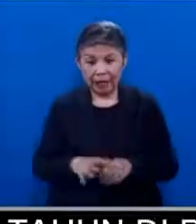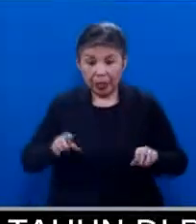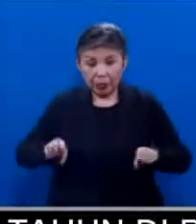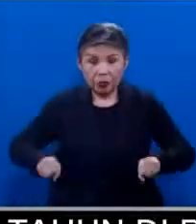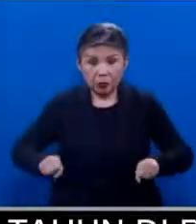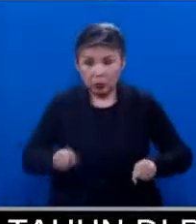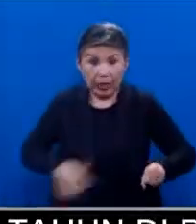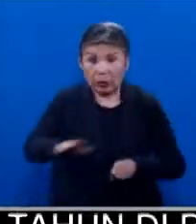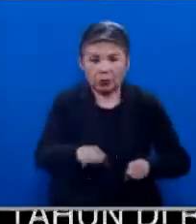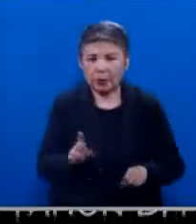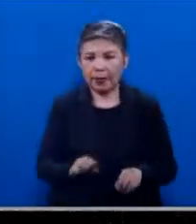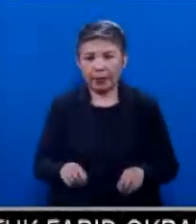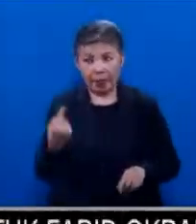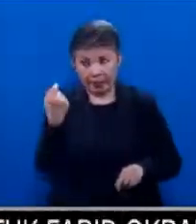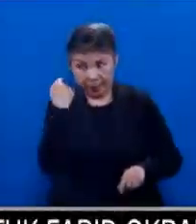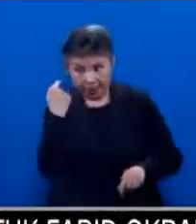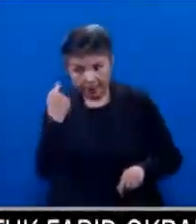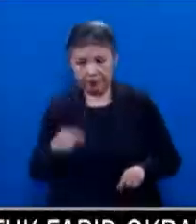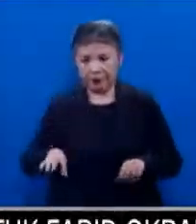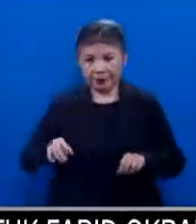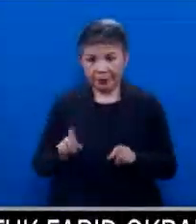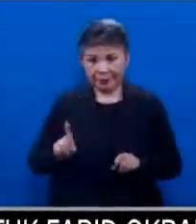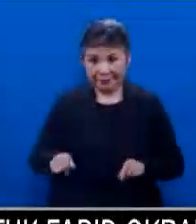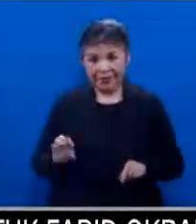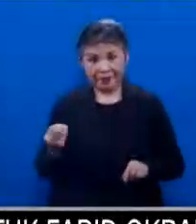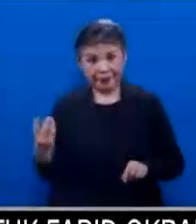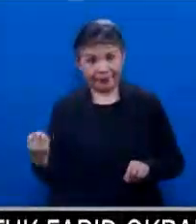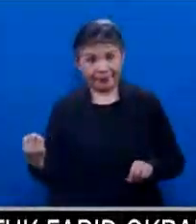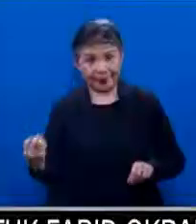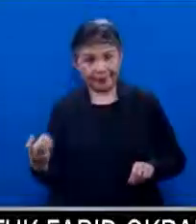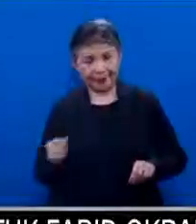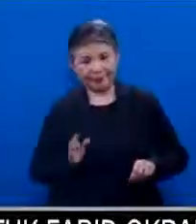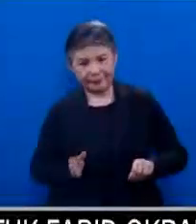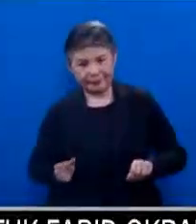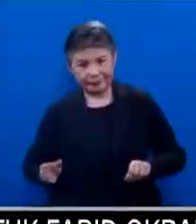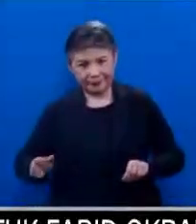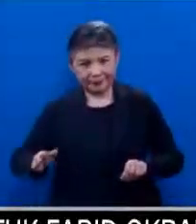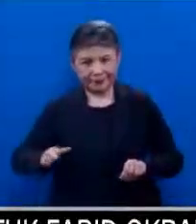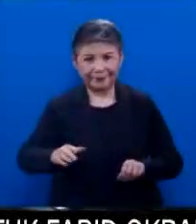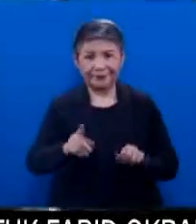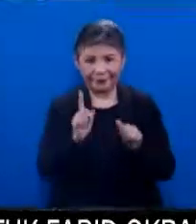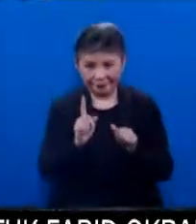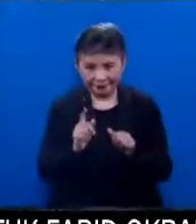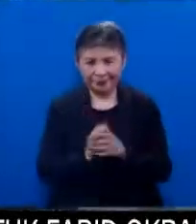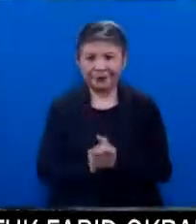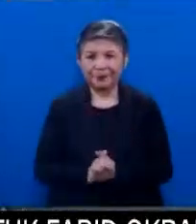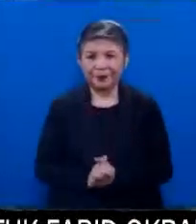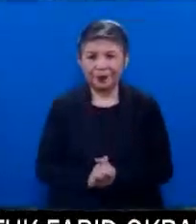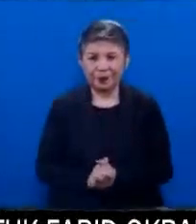dengan kecepatan biasanya 10-15 km per jam dari kendaraan yang akan kita dahului.